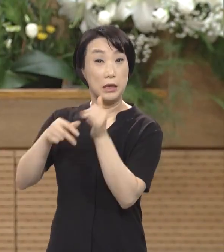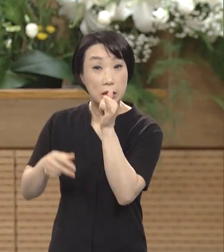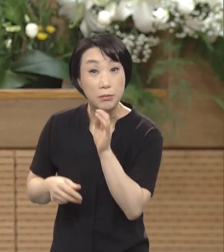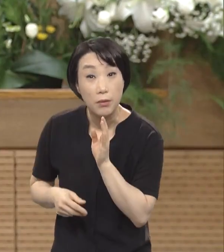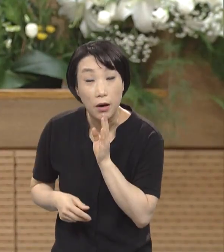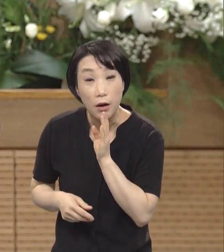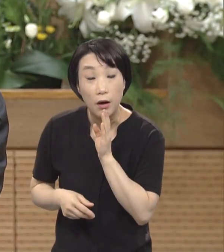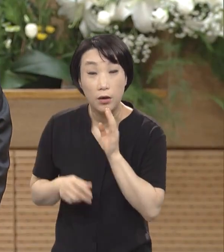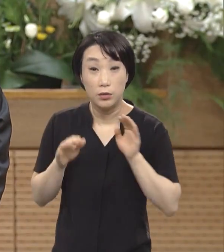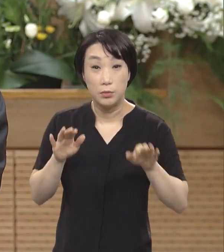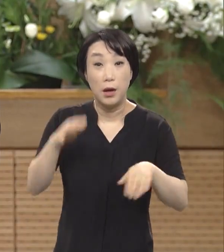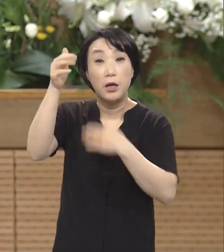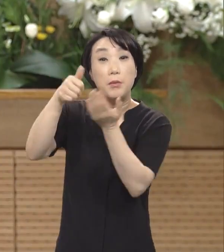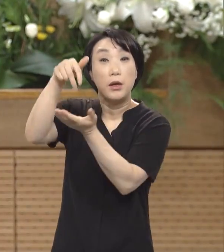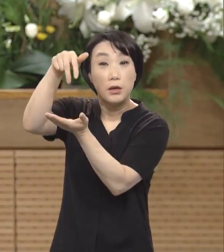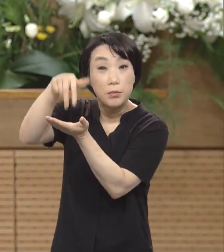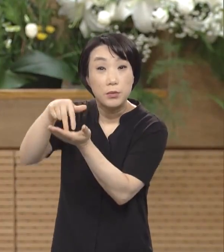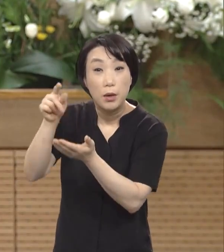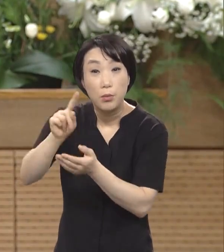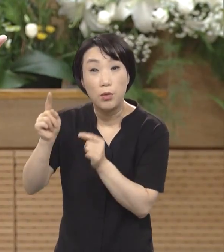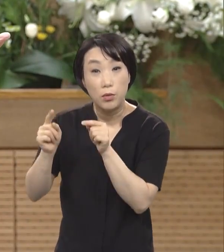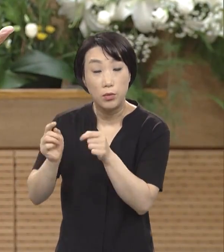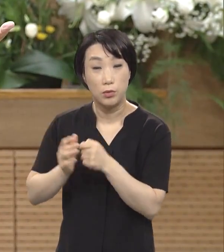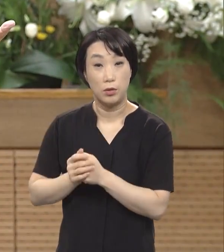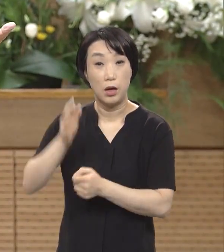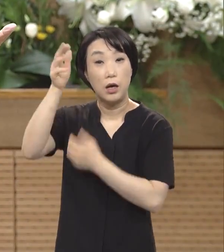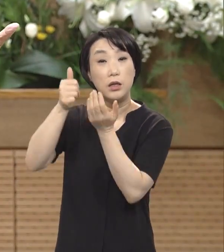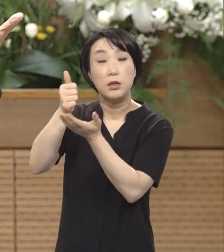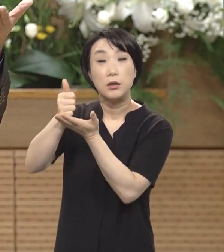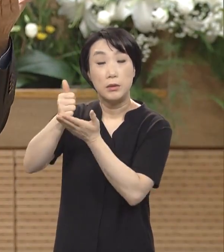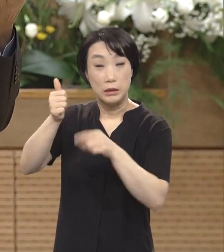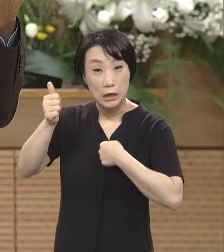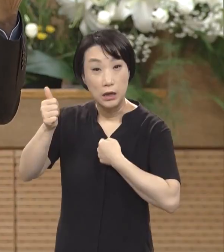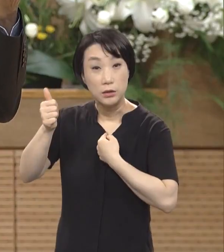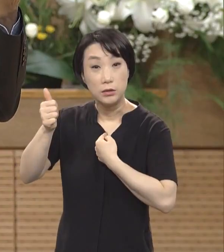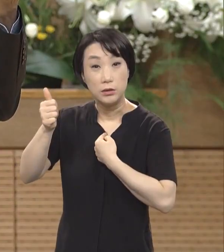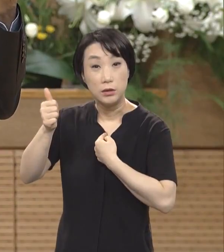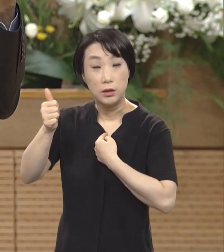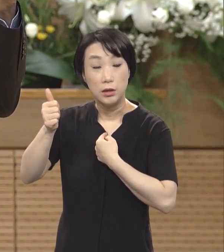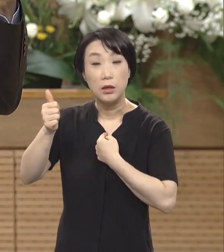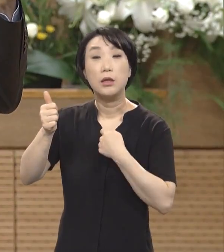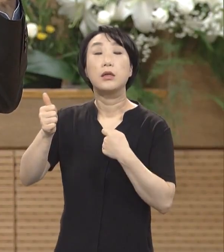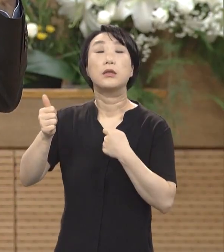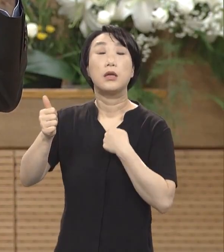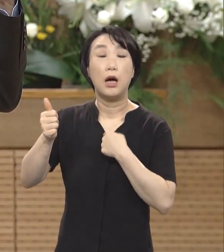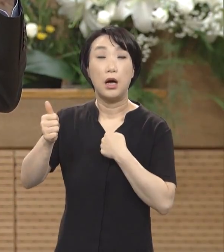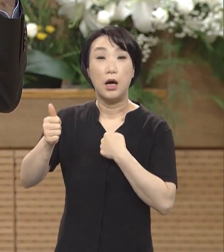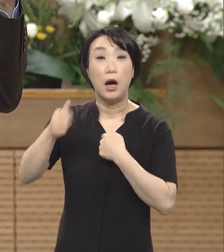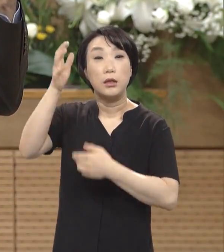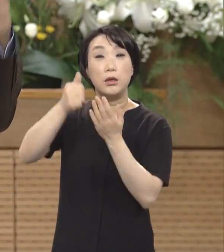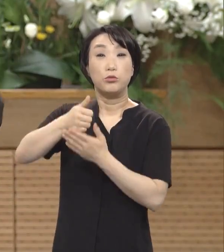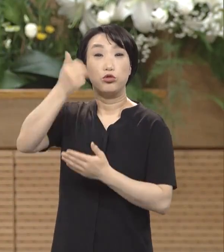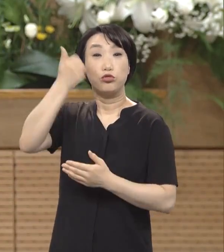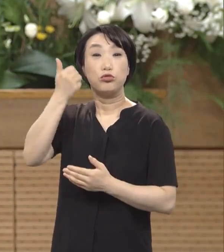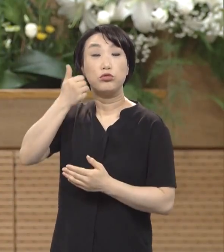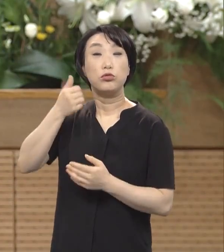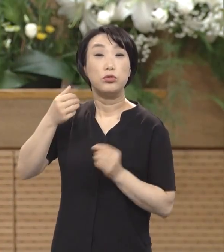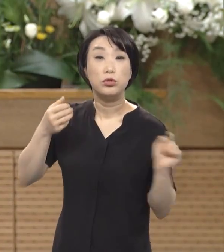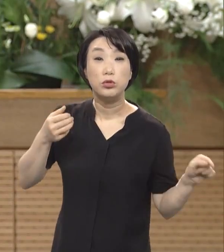그럼 하나님의 사정은 하나님 자신이 내가 이런 하나님이다,